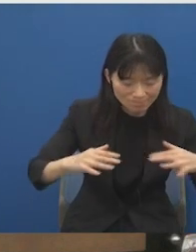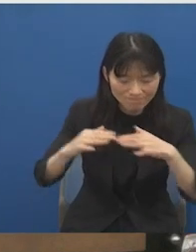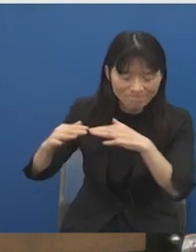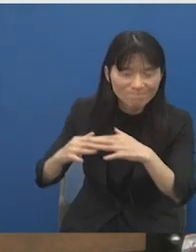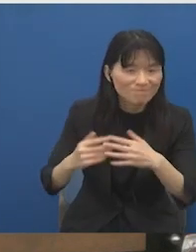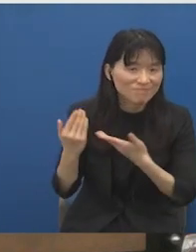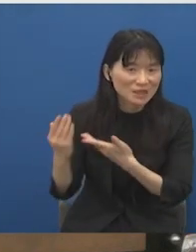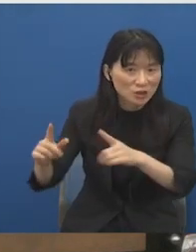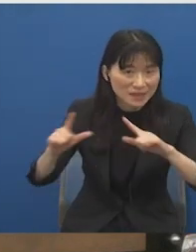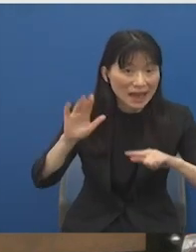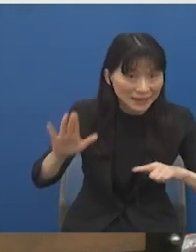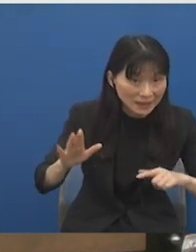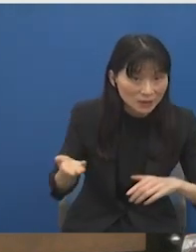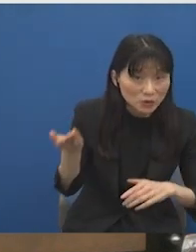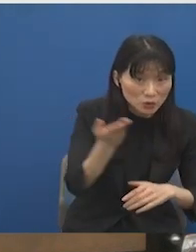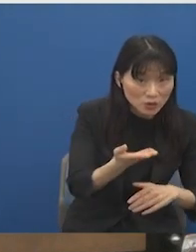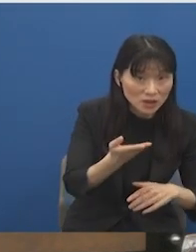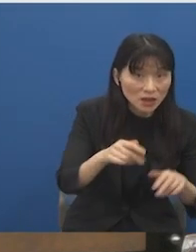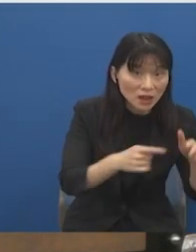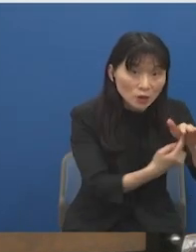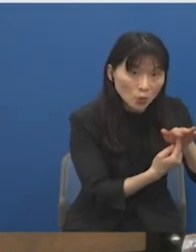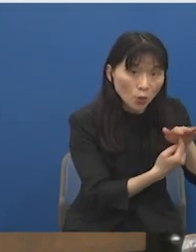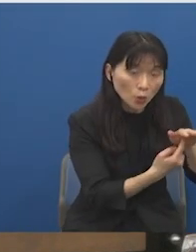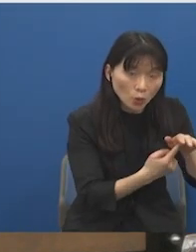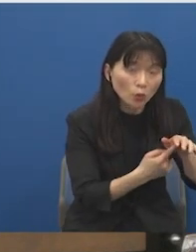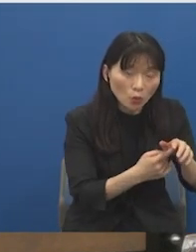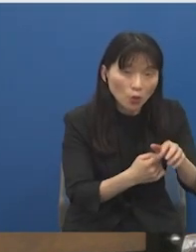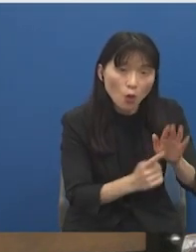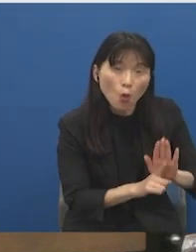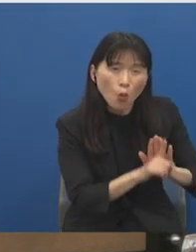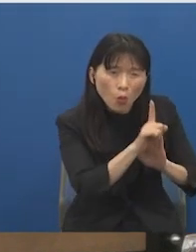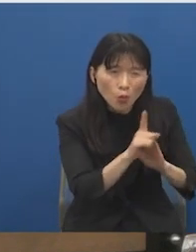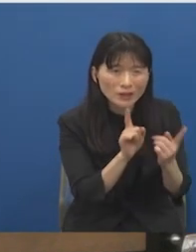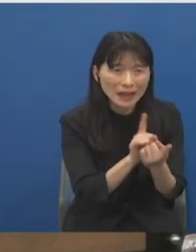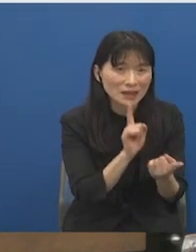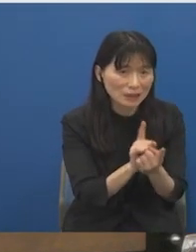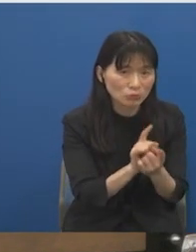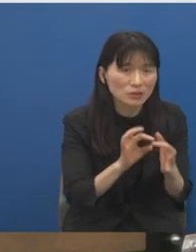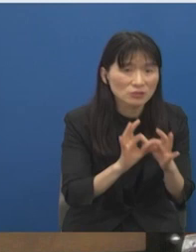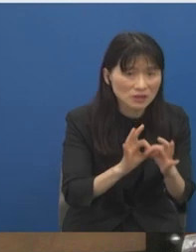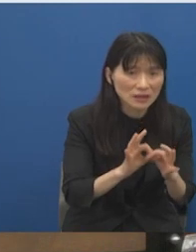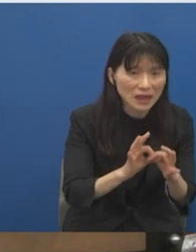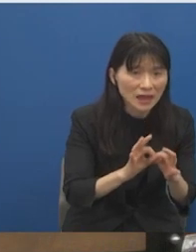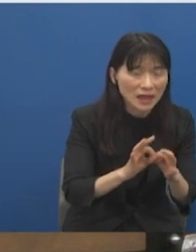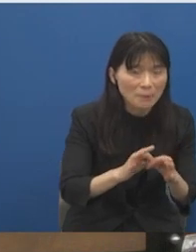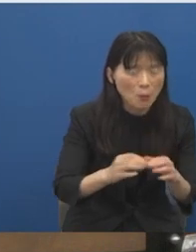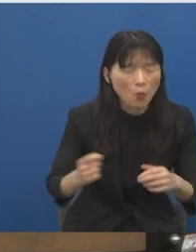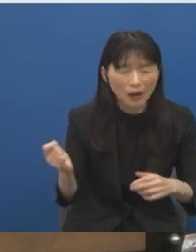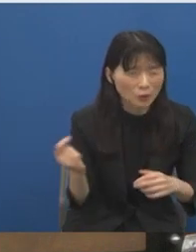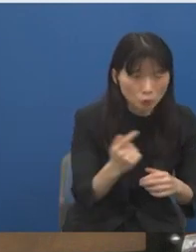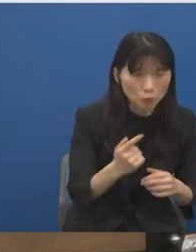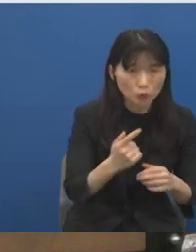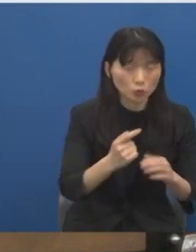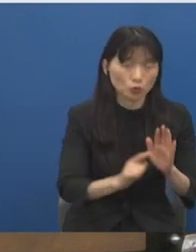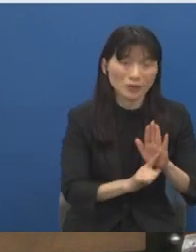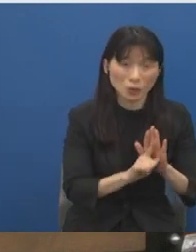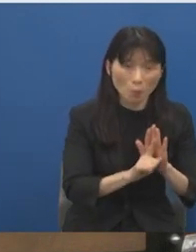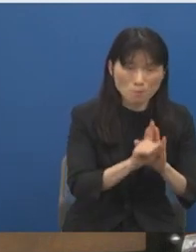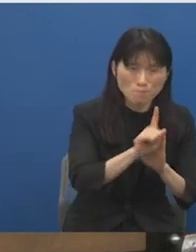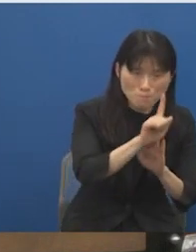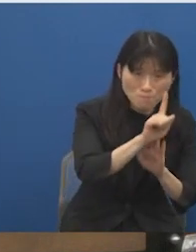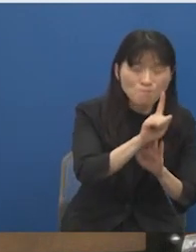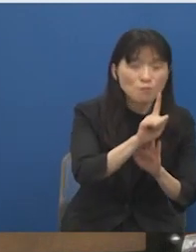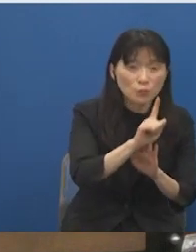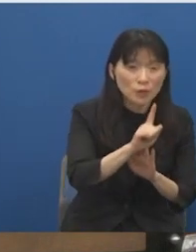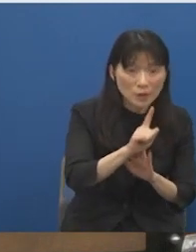ありました。次に、農業高温対策支援事業に関しては、年々加速する気温上昇を